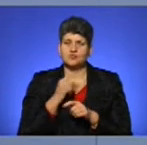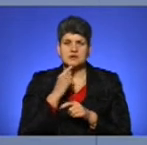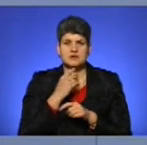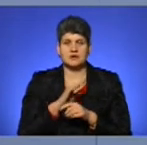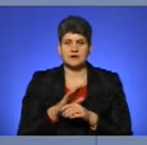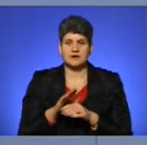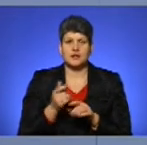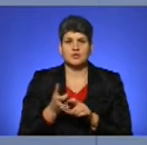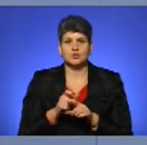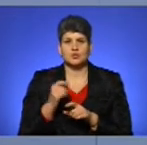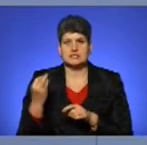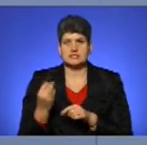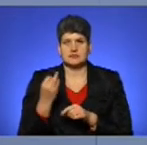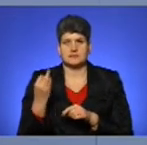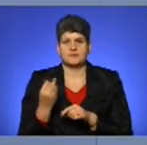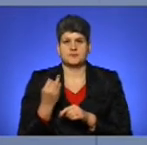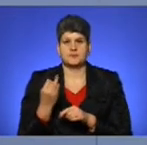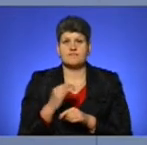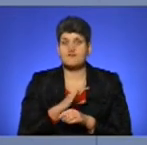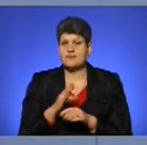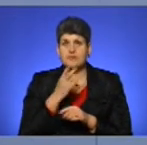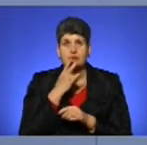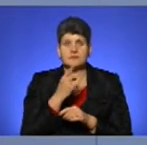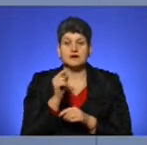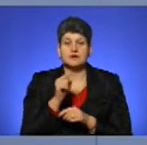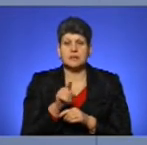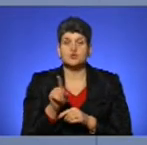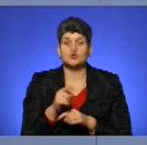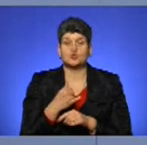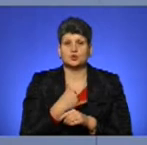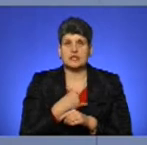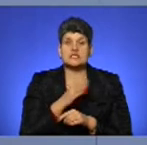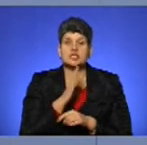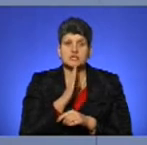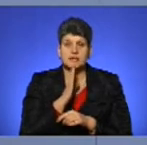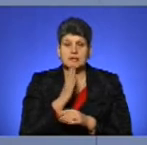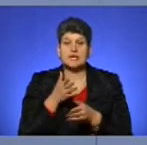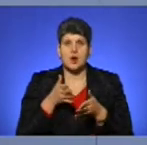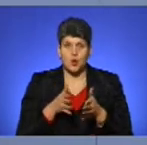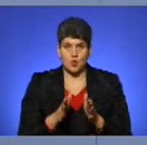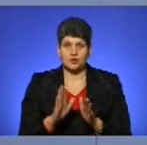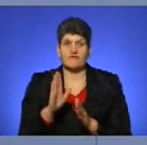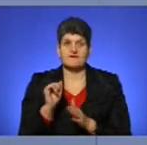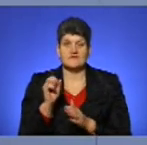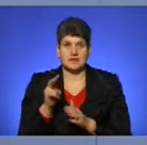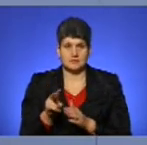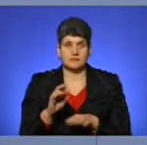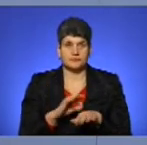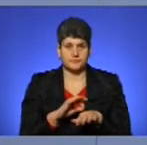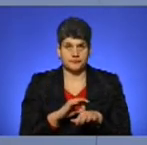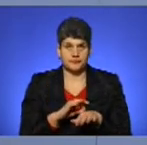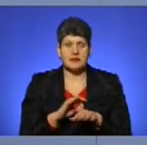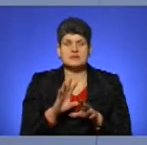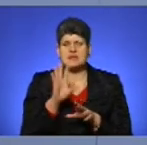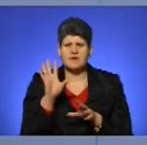і дуже цікаве. Незважаючи на те, що у нас жінки народжують ВІЛ-інфіковані, а за